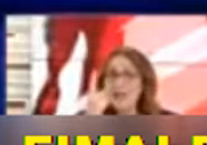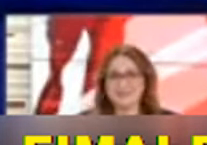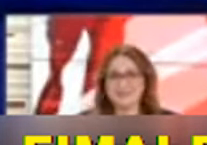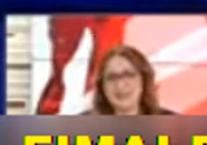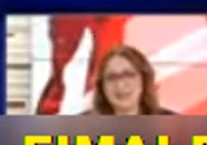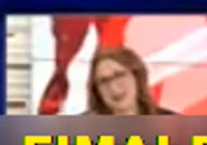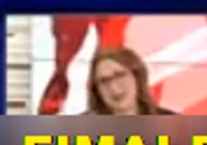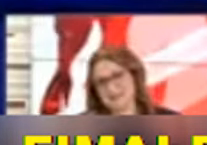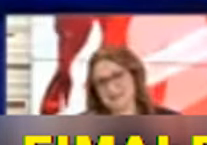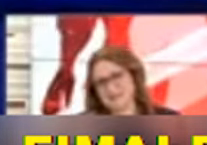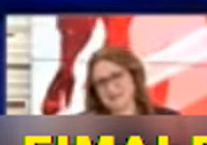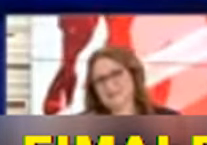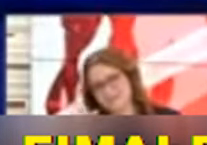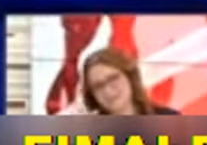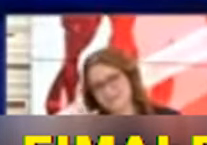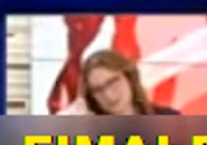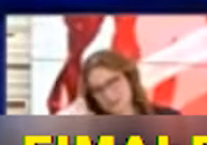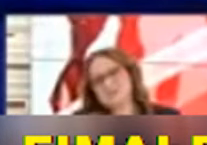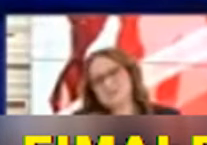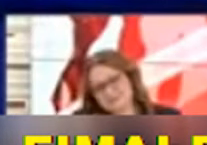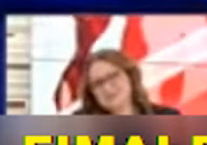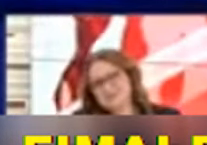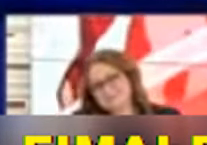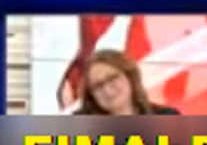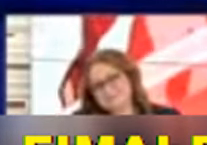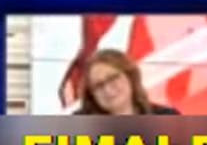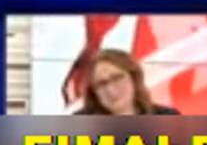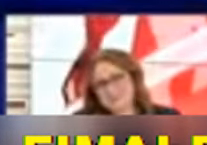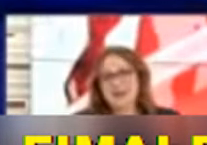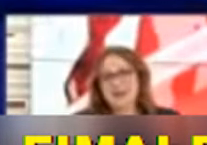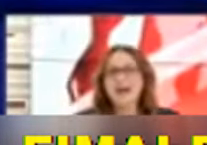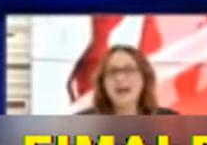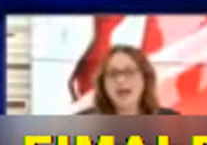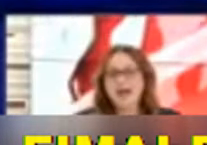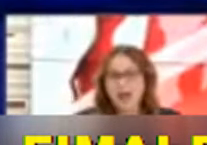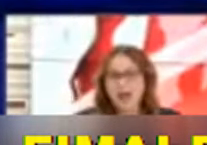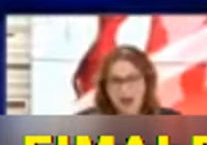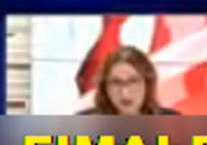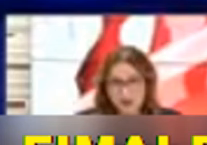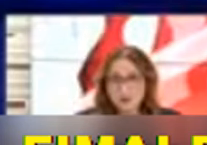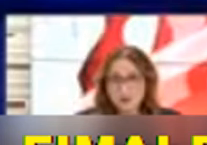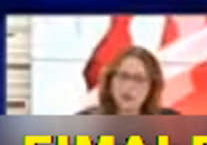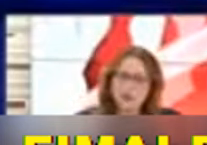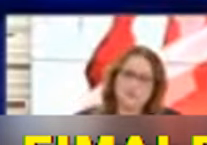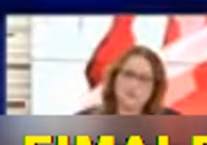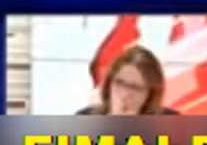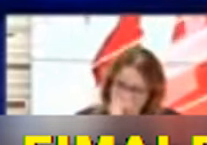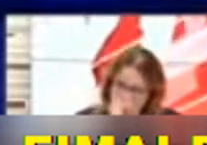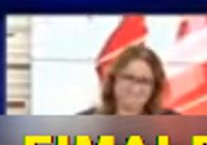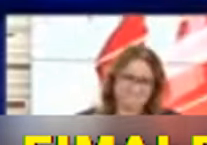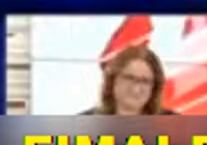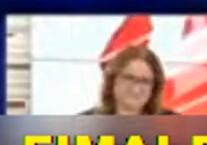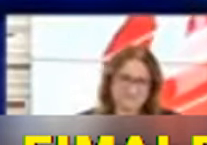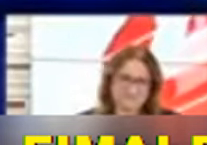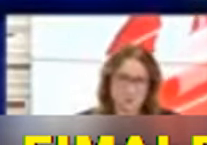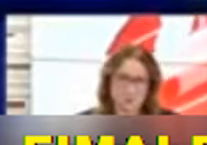κράτους. Αλλά θέλω να είμαι ρεαλιστής.